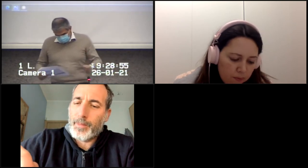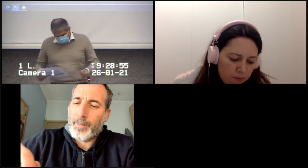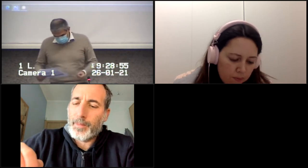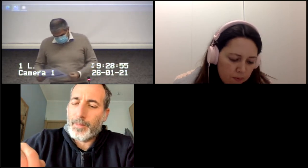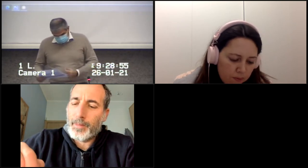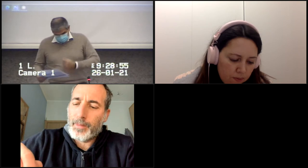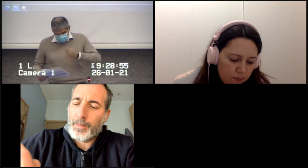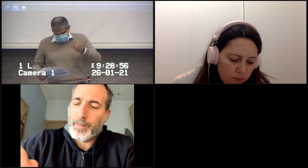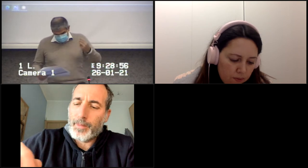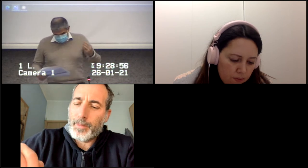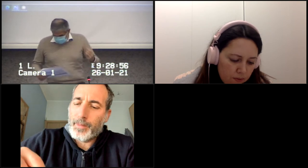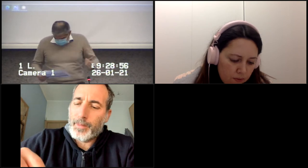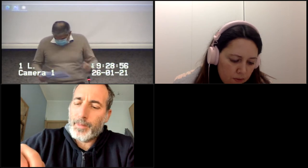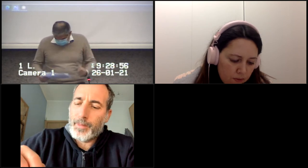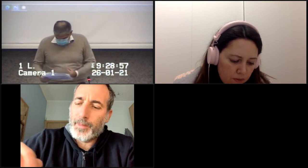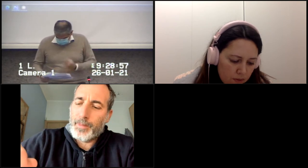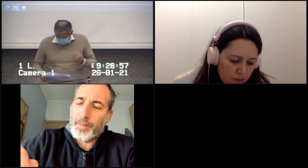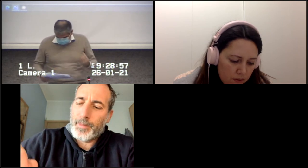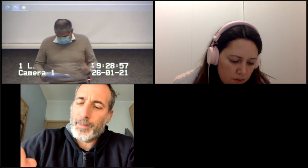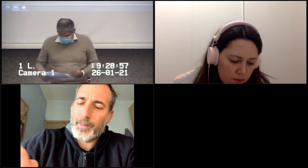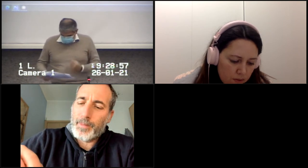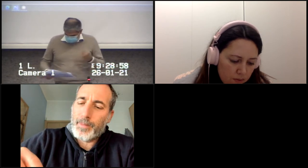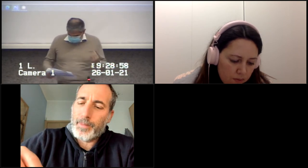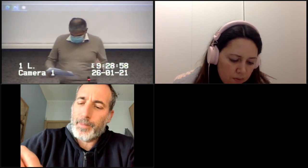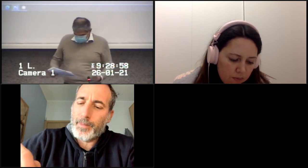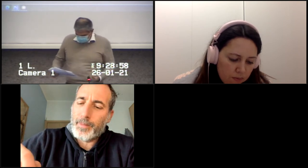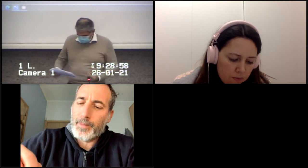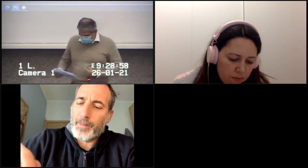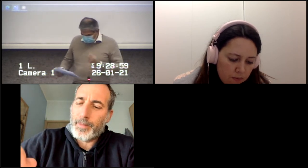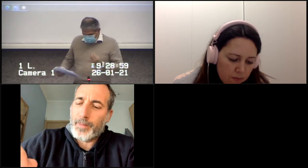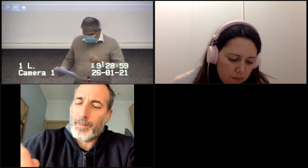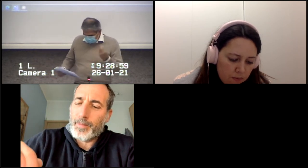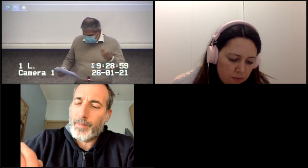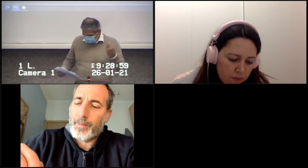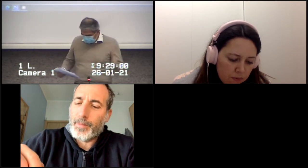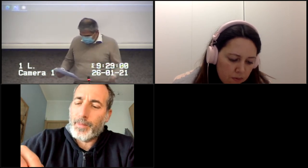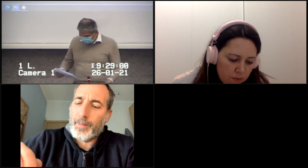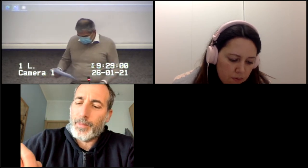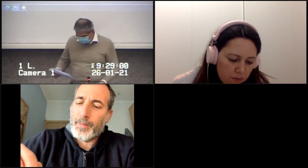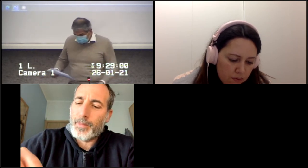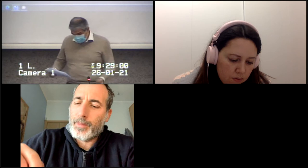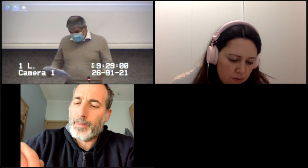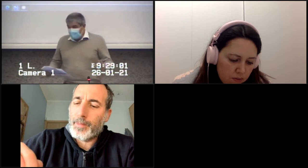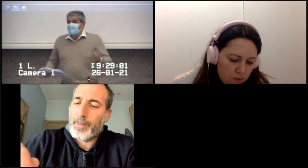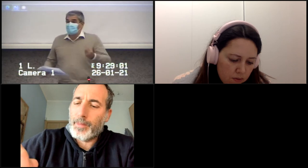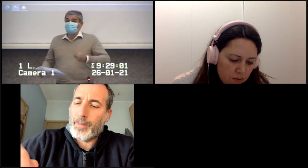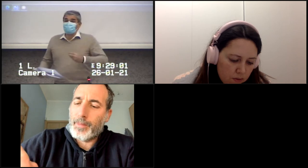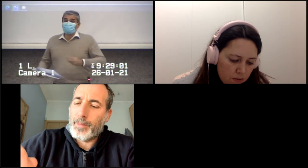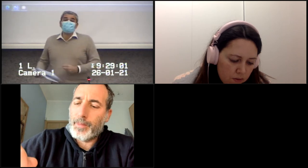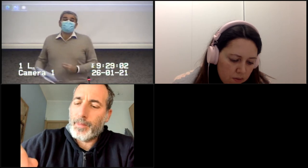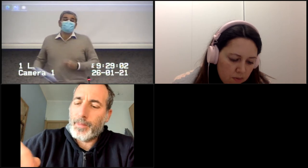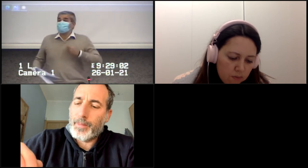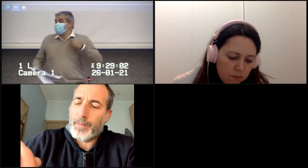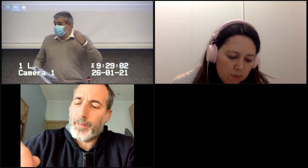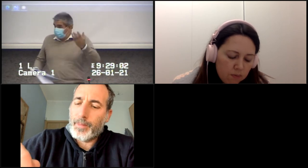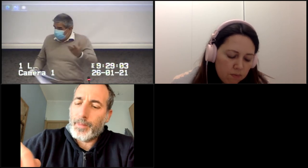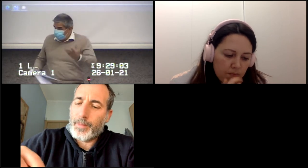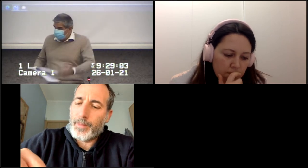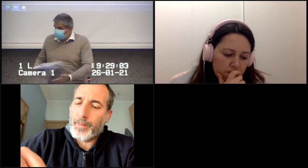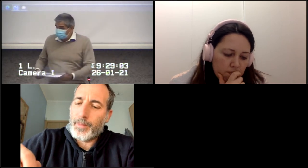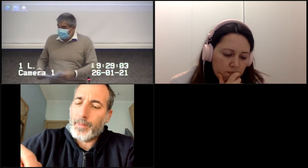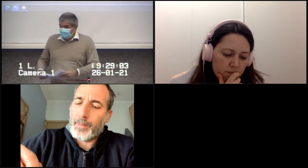Ad esempio, faccio un esempio tanto per capire come può essere la portata, in tema di